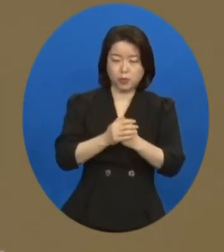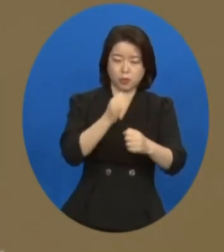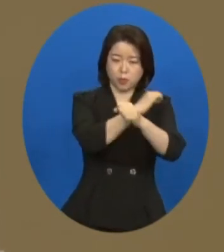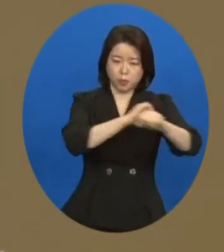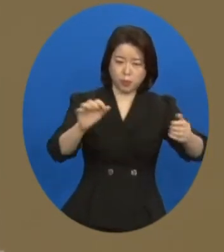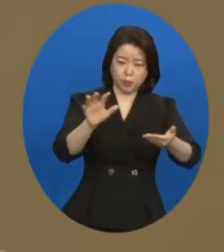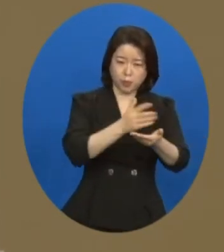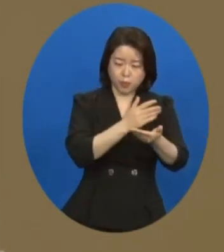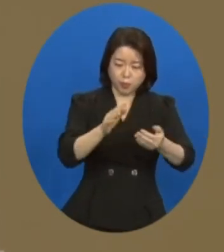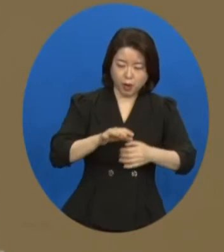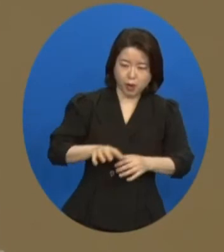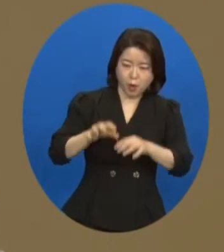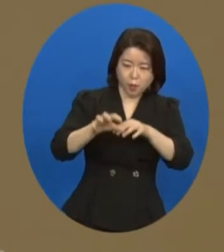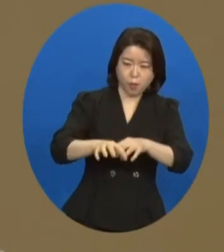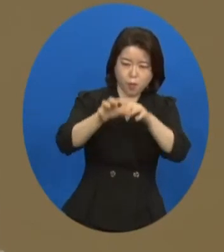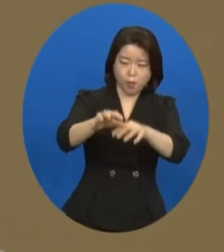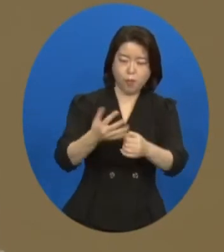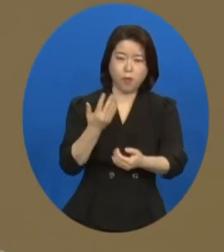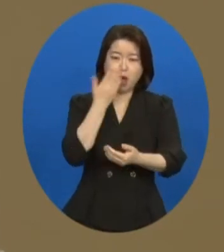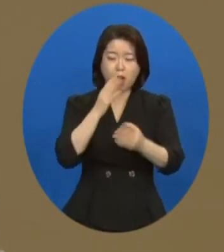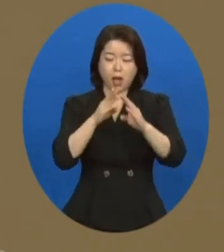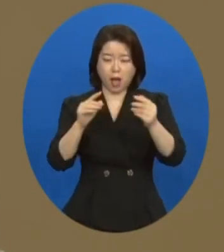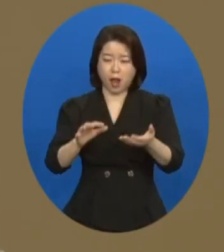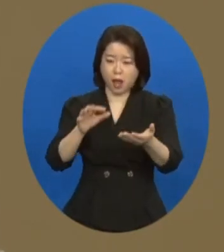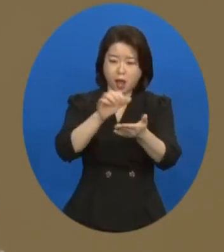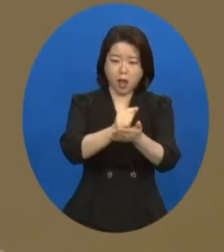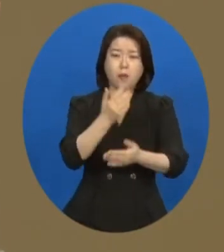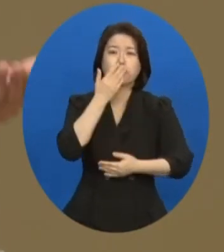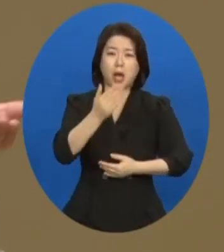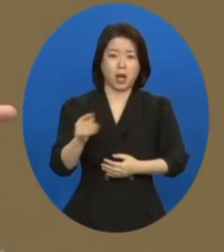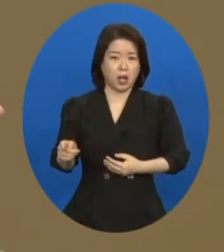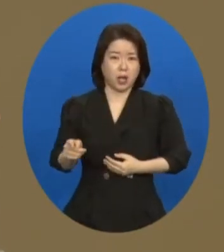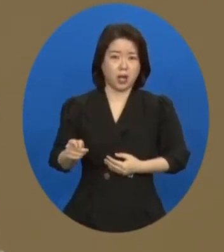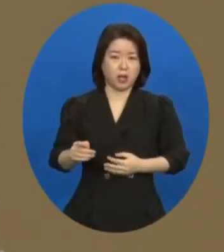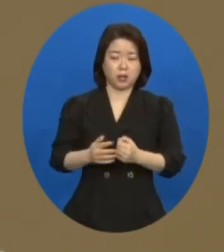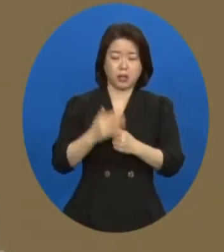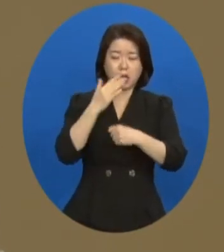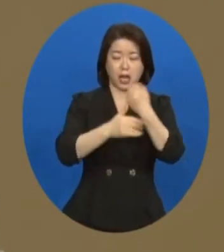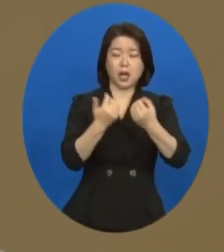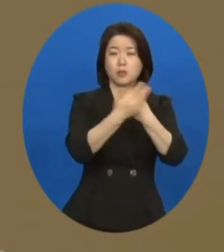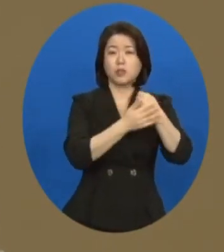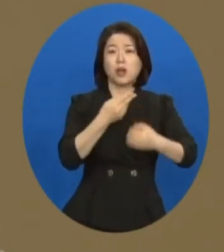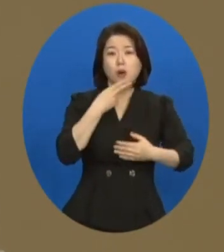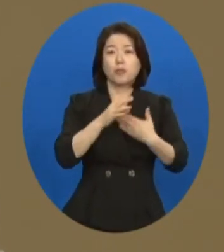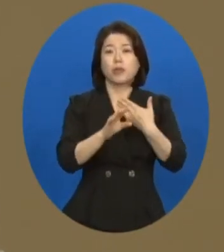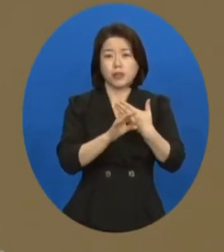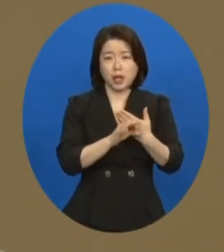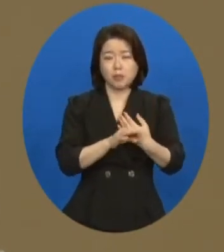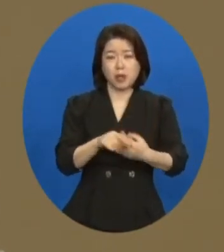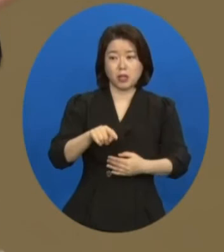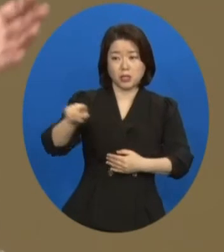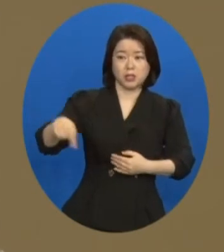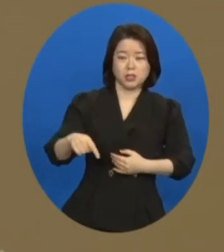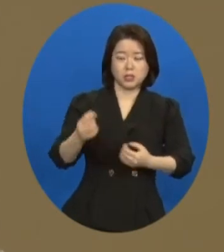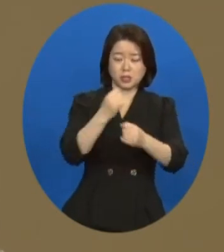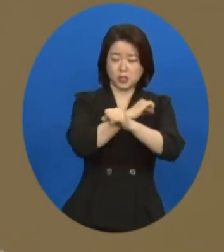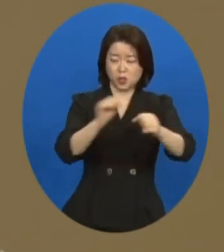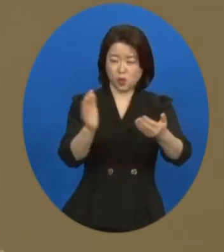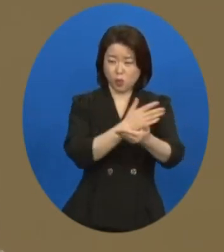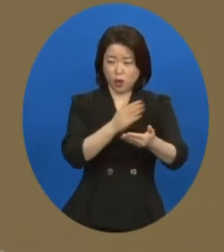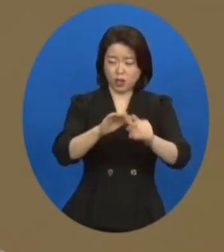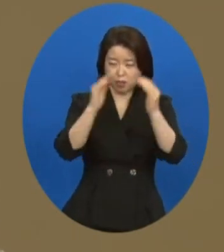가나안 또 정복할 수 있었던 거에요 하나님의 은혜가 없었다면 그들은 아마 광야에서 다